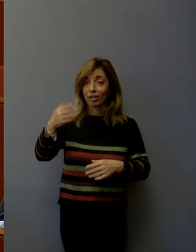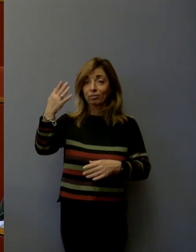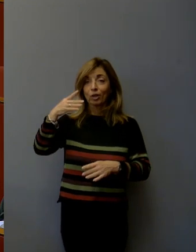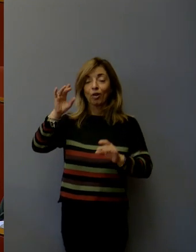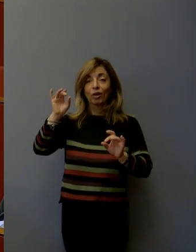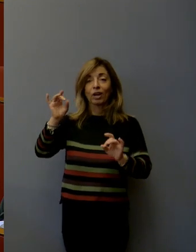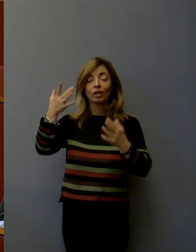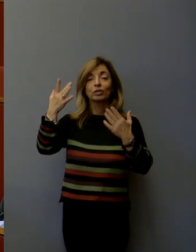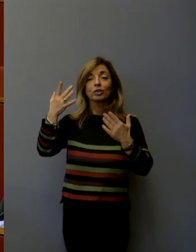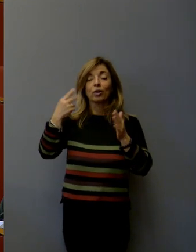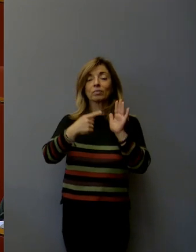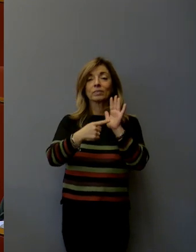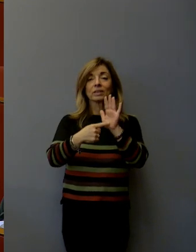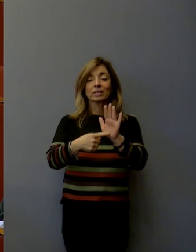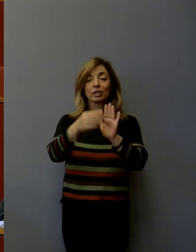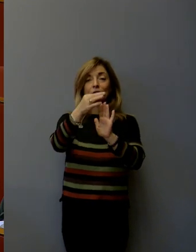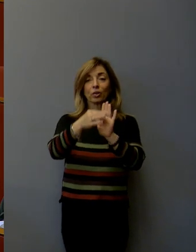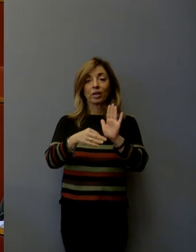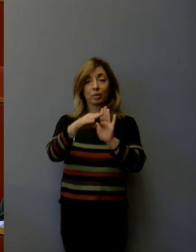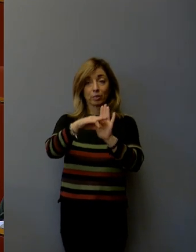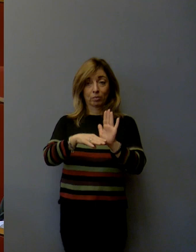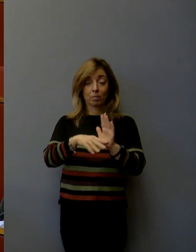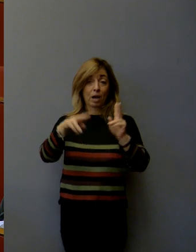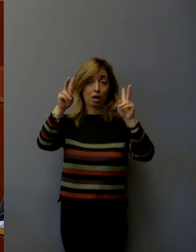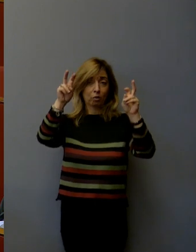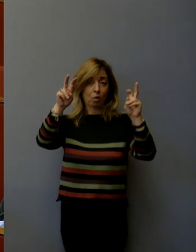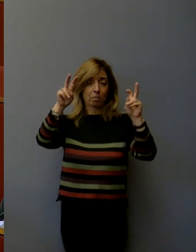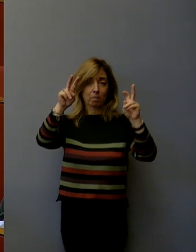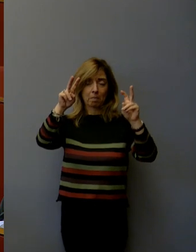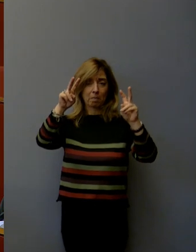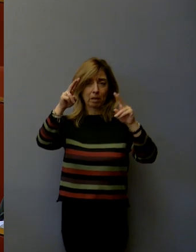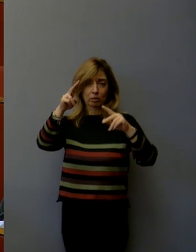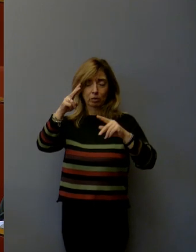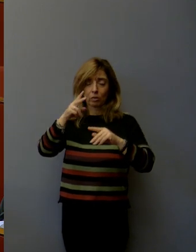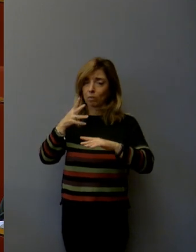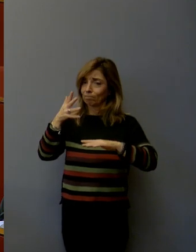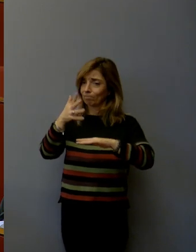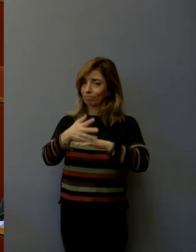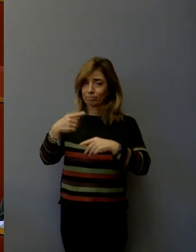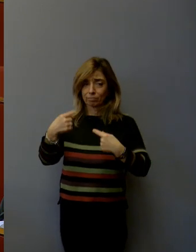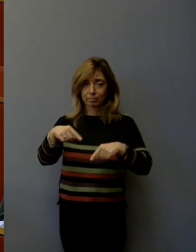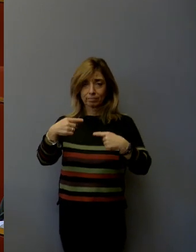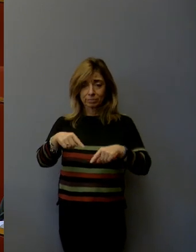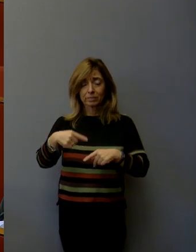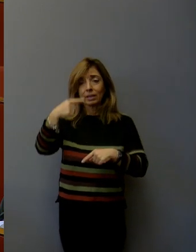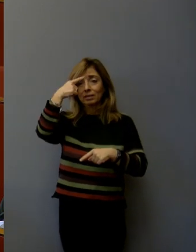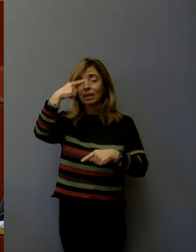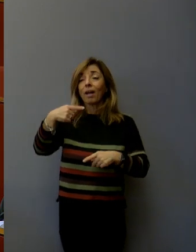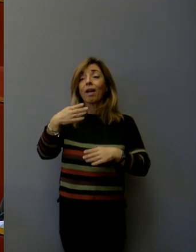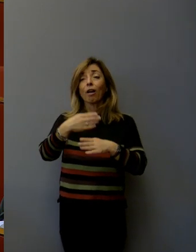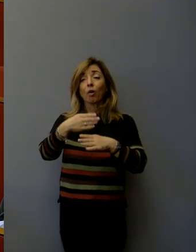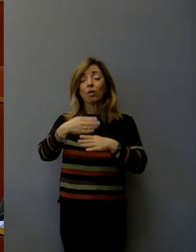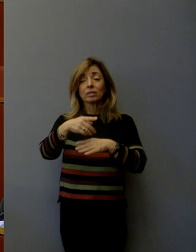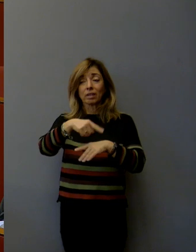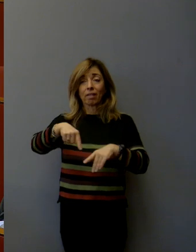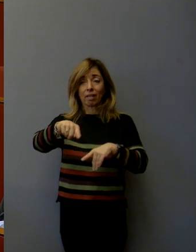presentazione delle linee programmatiche sappiate che poi i consiglieri se lo ricordano è quello che presentano E se qualcuno ha qualche ordine del